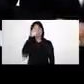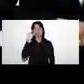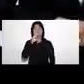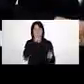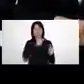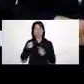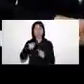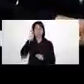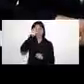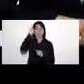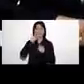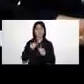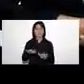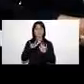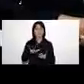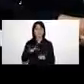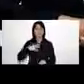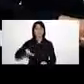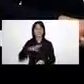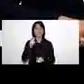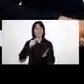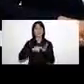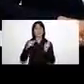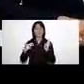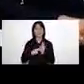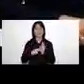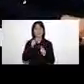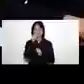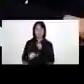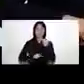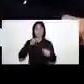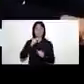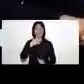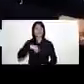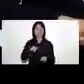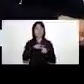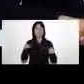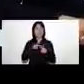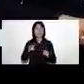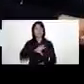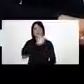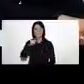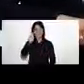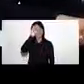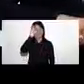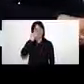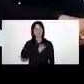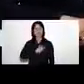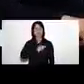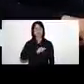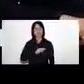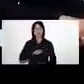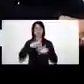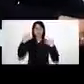ხალხმა უნდა გააკონტროლოს მთავრობის საქმიანობა და ქვეყნის ბიუჯეტი. ყოველწლიურად ყველა სამინისტრო და ყველა სახელმწიფო